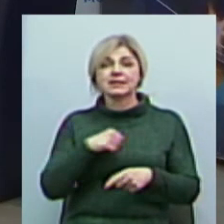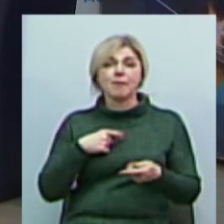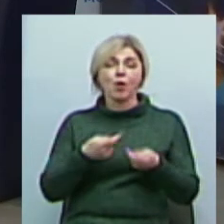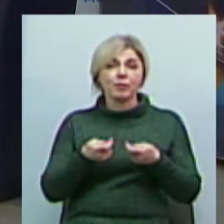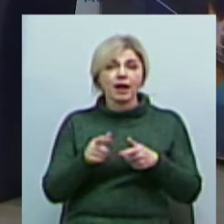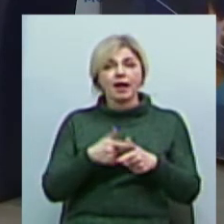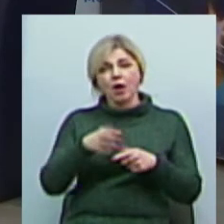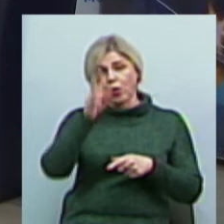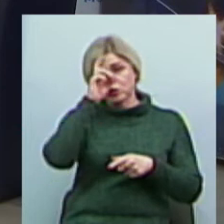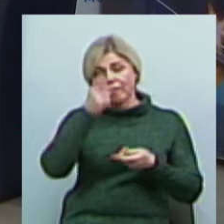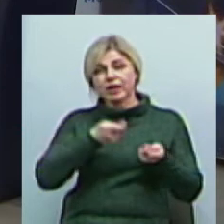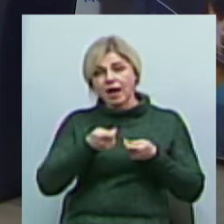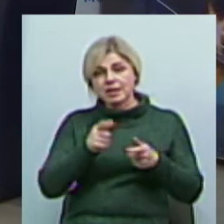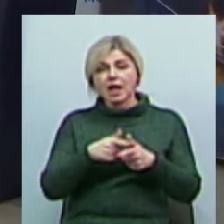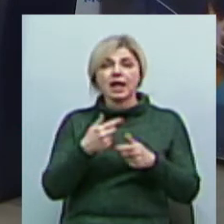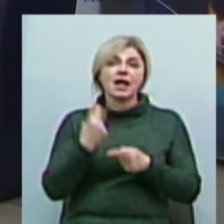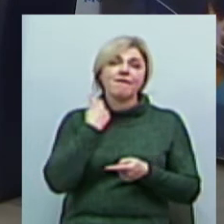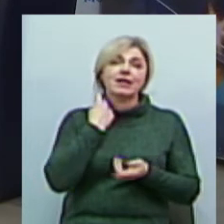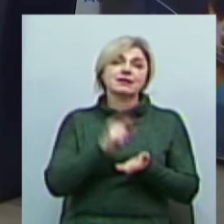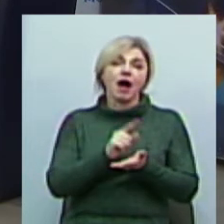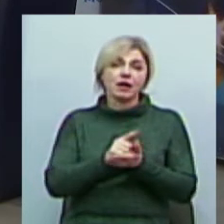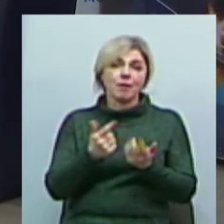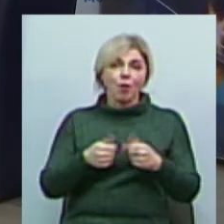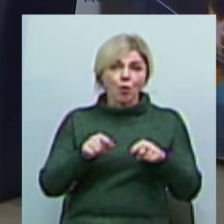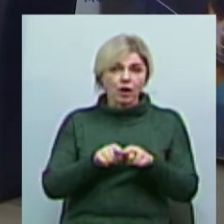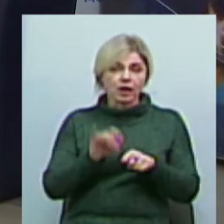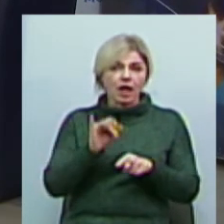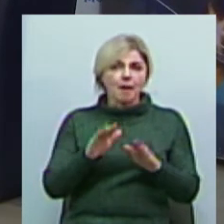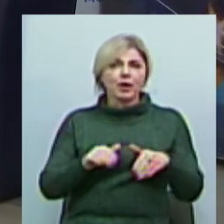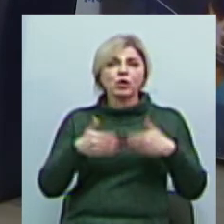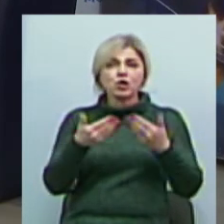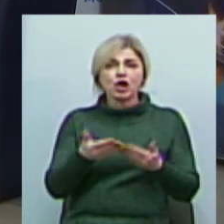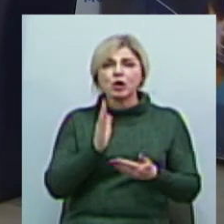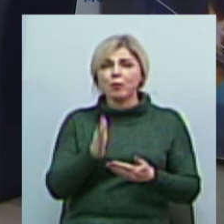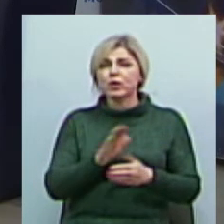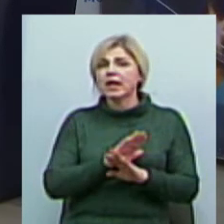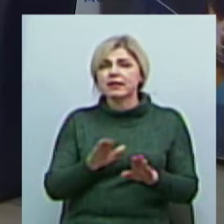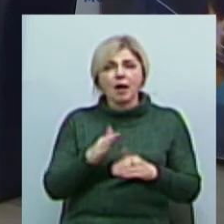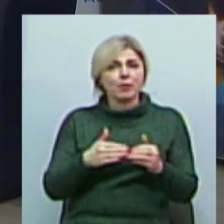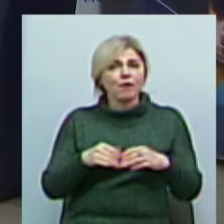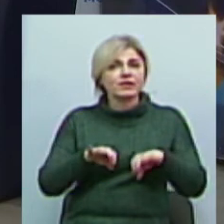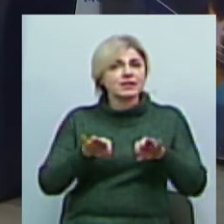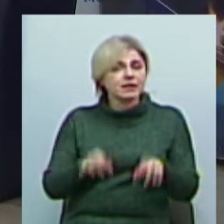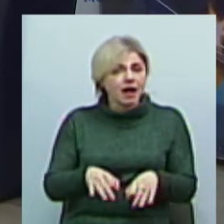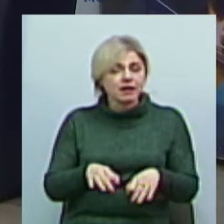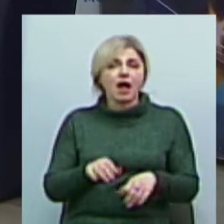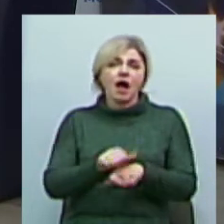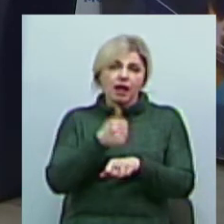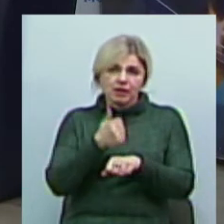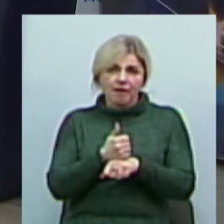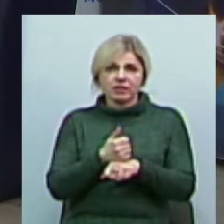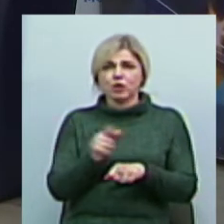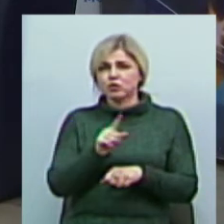государственной власти, либо фискальным органам, и предложения будут непрофессиональные, которые построены на популизме, главный враг – это